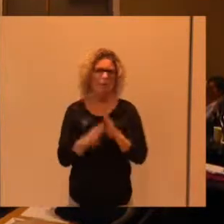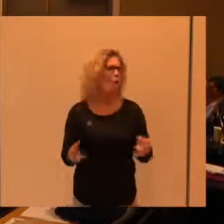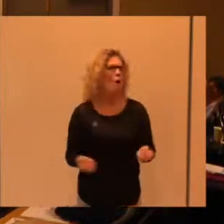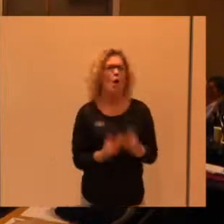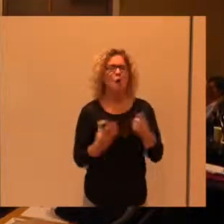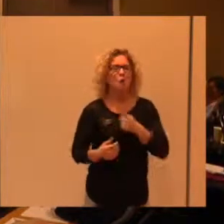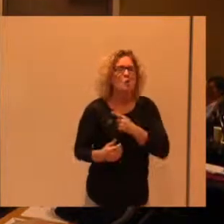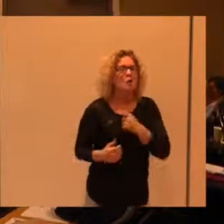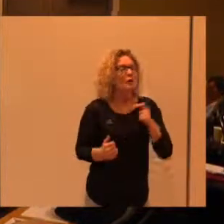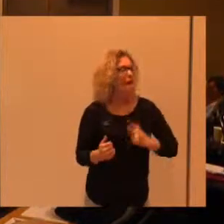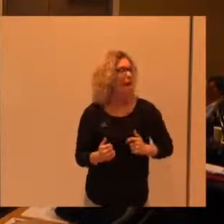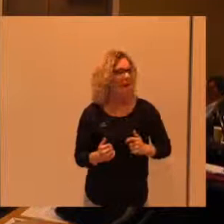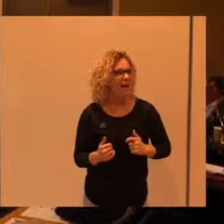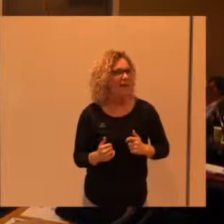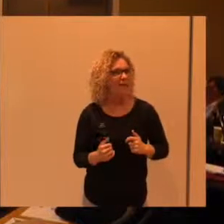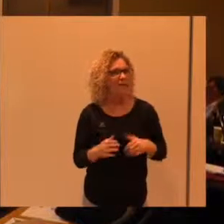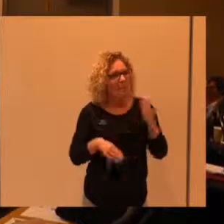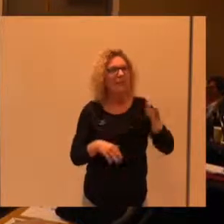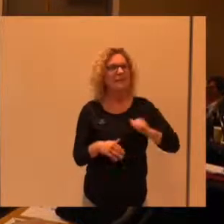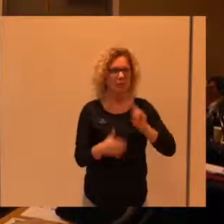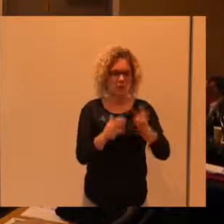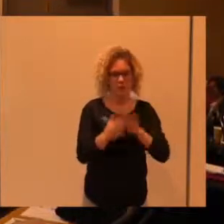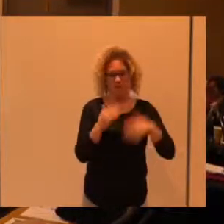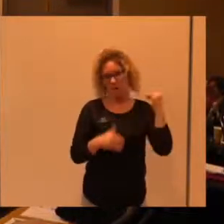massa tillgänglighetsproblem för många av oss.